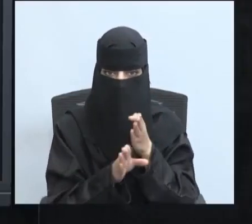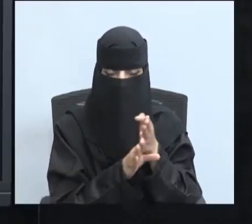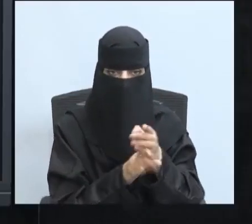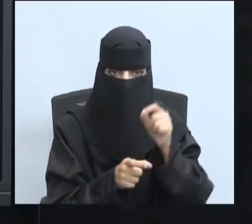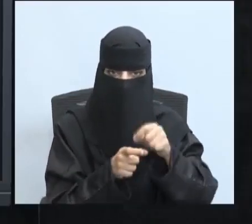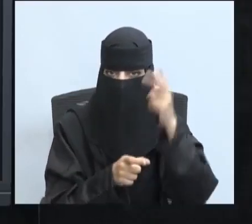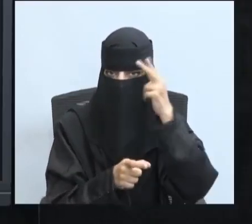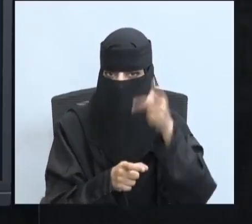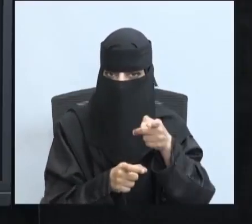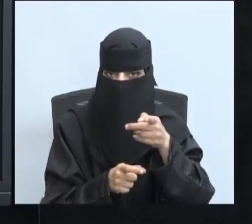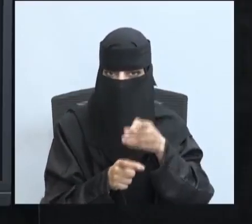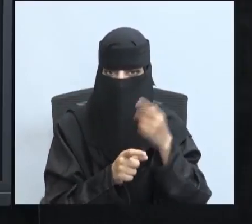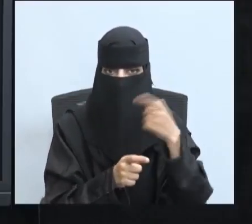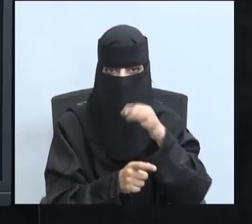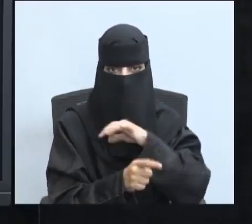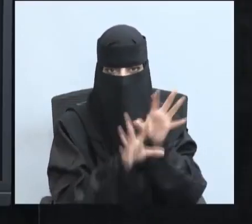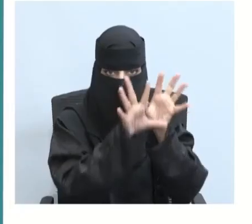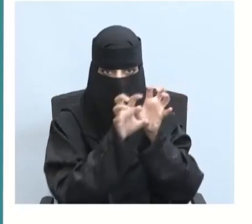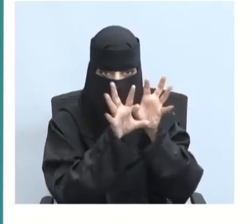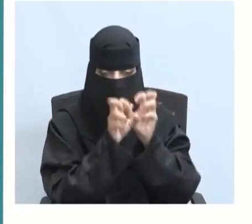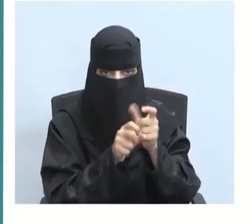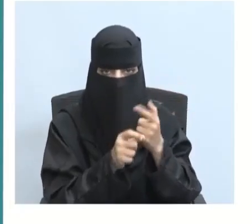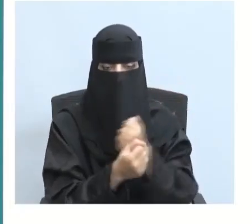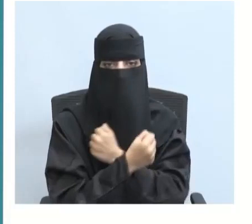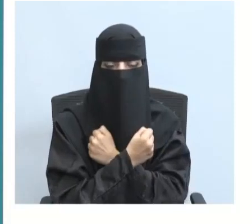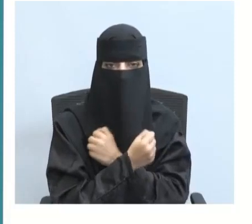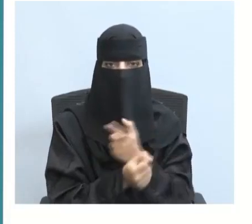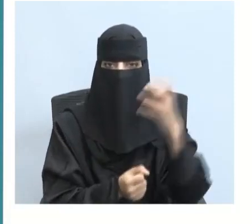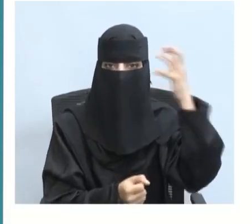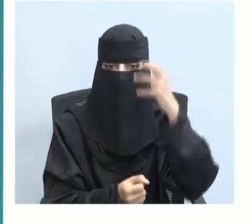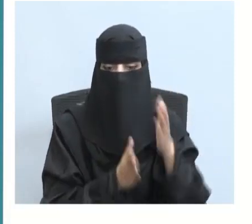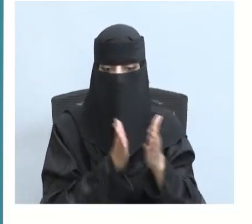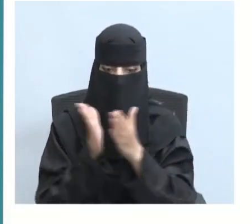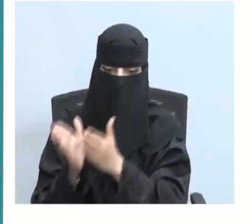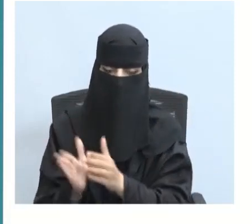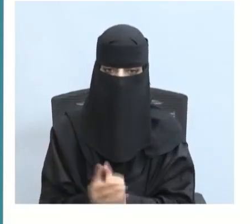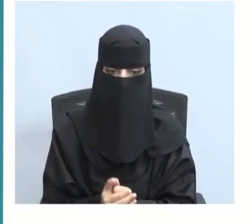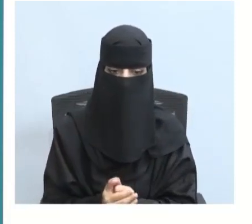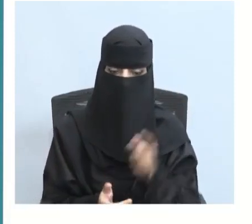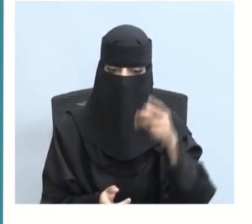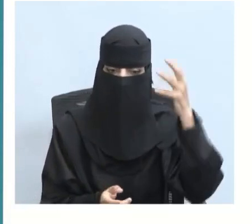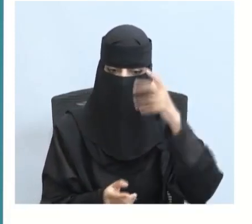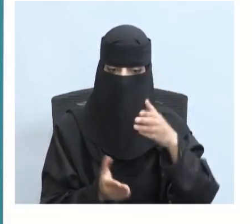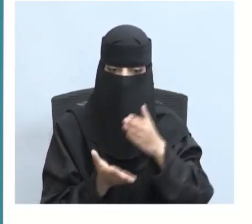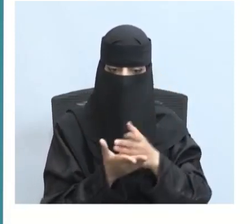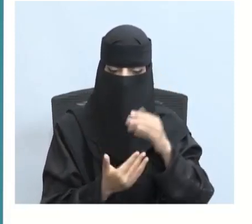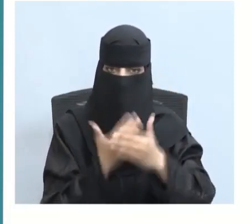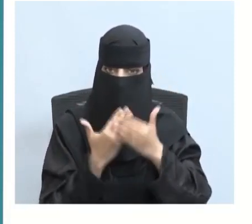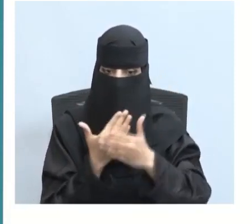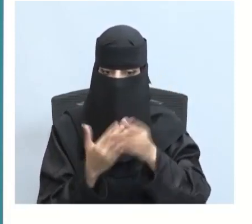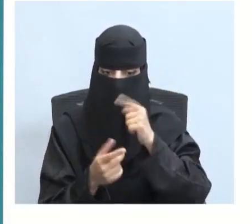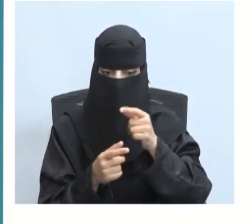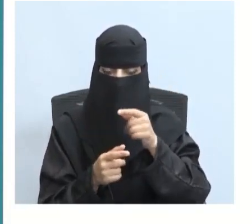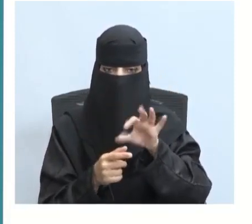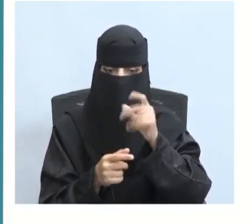العربيه السعوديه الاستفاده من طاقه الشمس الشمس والموارد المتجدده